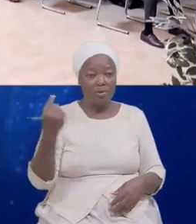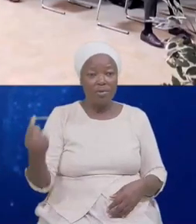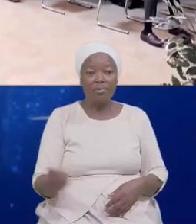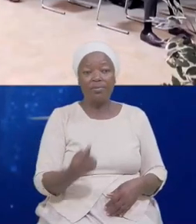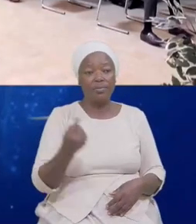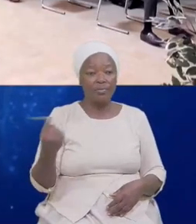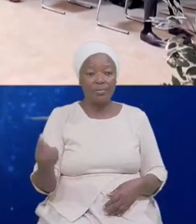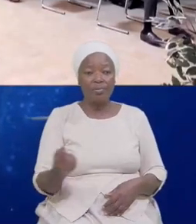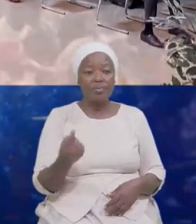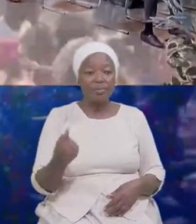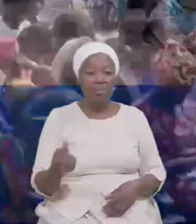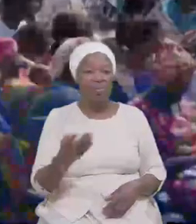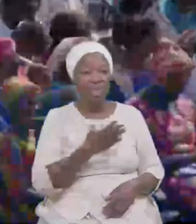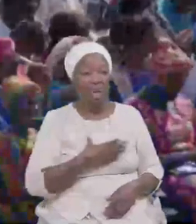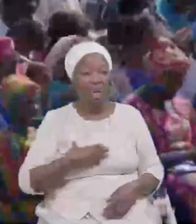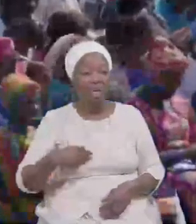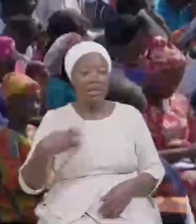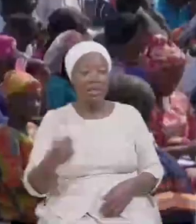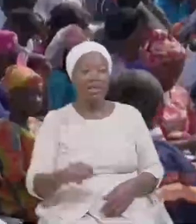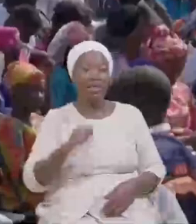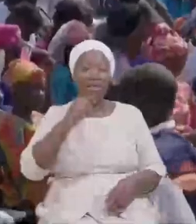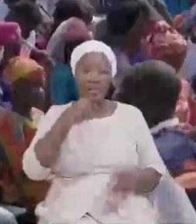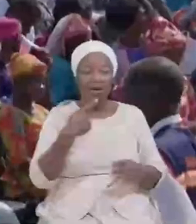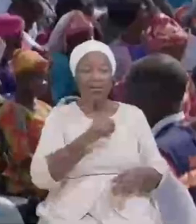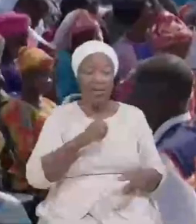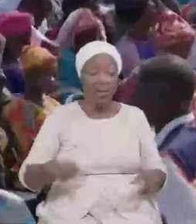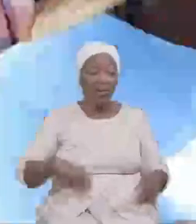zèle de l'Éternel des armées.